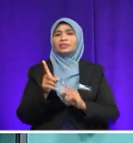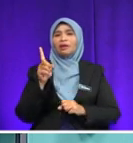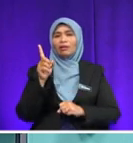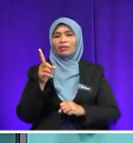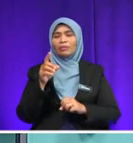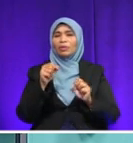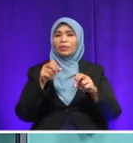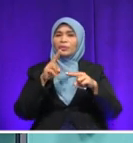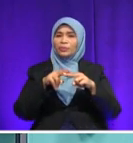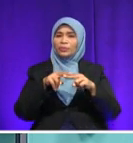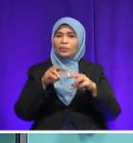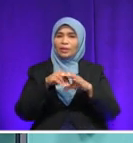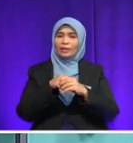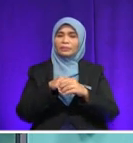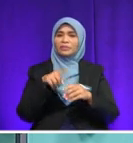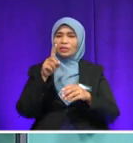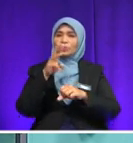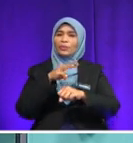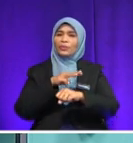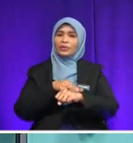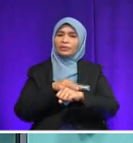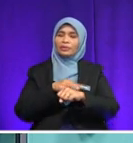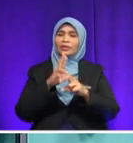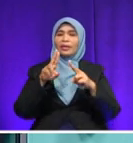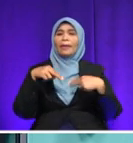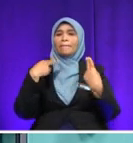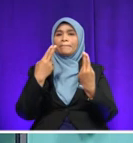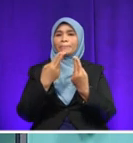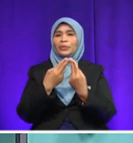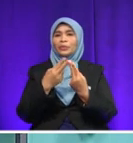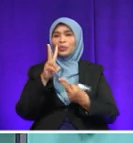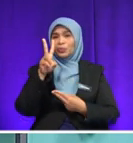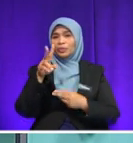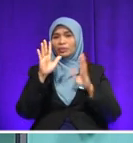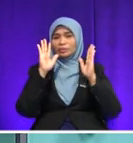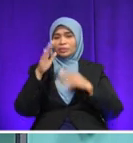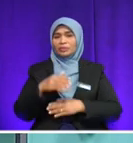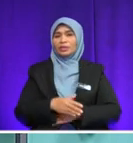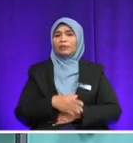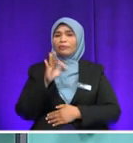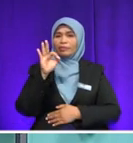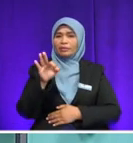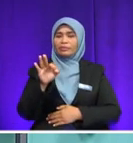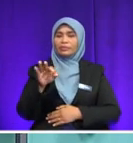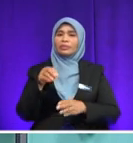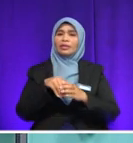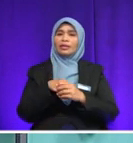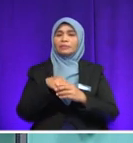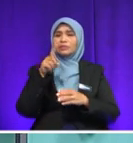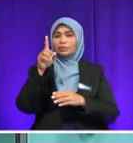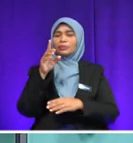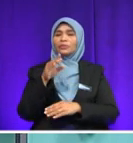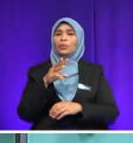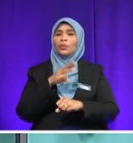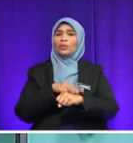boleh duduk dalam satu waktu yaitu menyimpulkan dua salat fardhu dalam satu waktu Oke